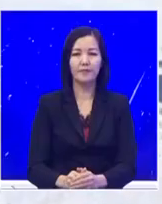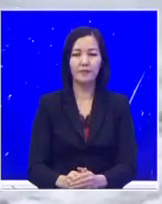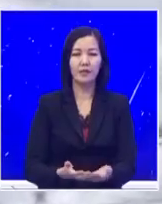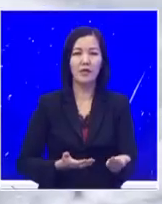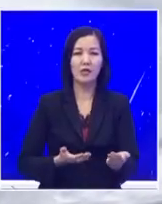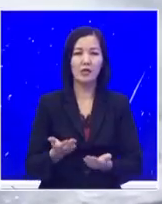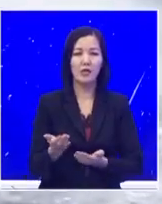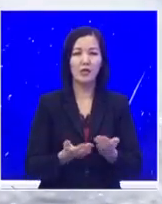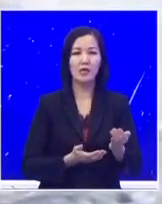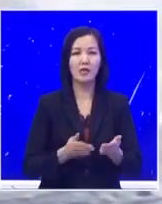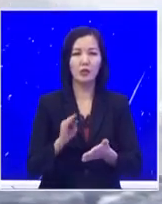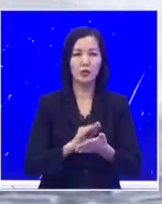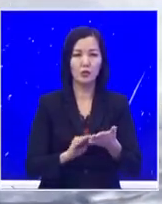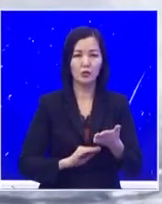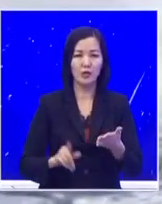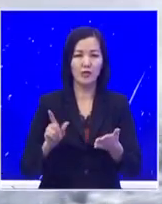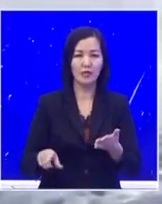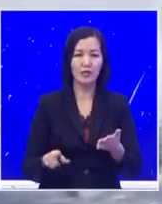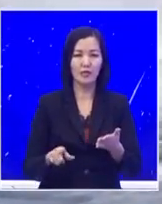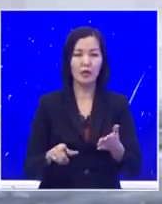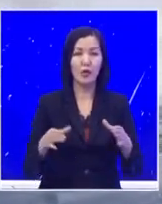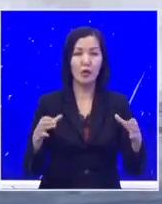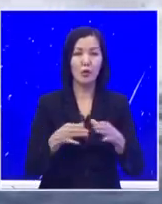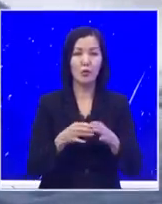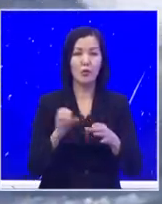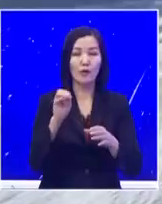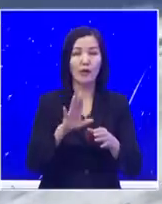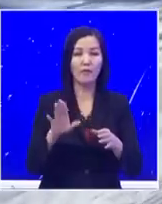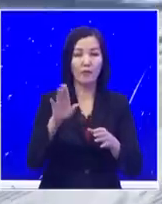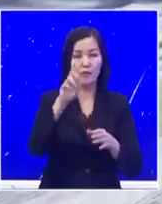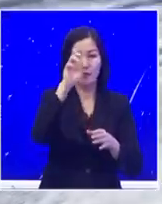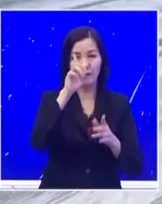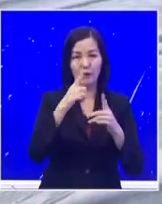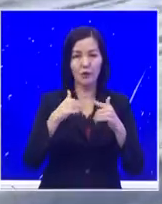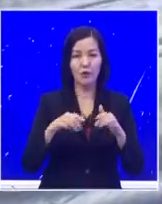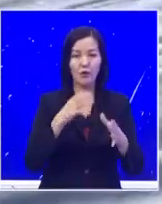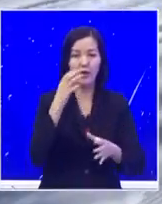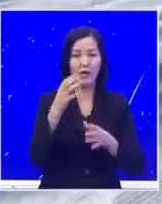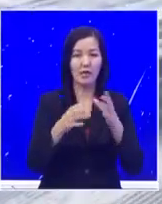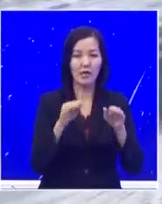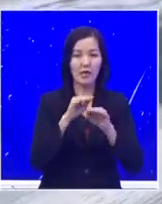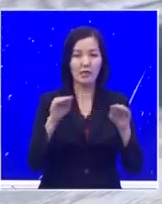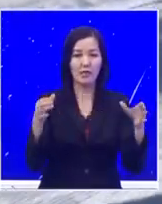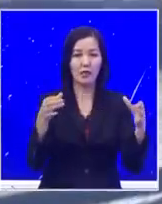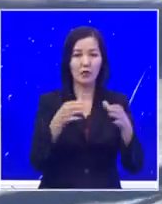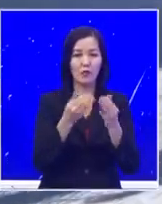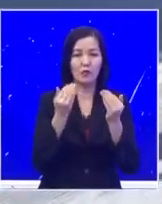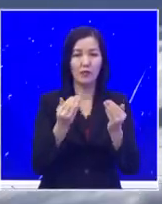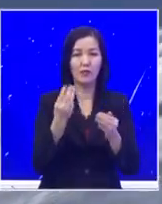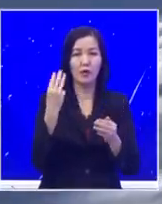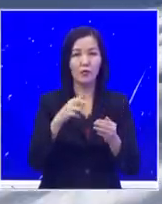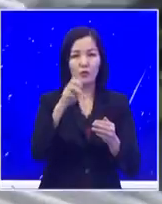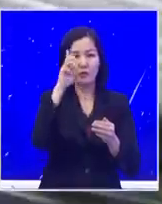Шаңғышы журналистер клубы алғаш 1954 жылы Европа мемлекеттерінде құрылған халықаралық деңгейдегі клуб құрамында қазір 30